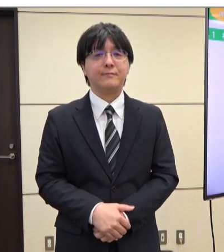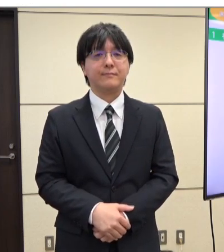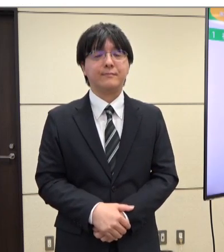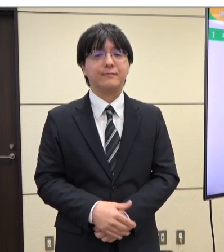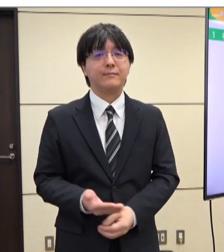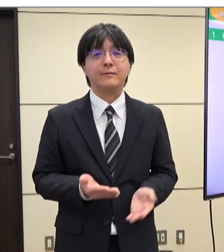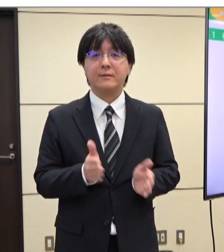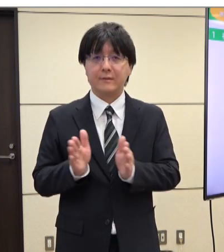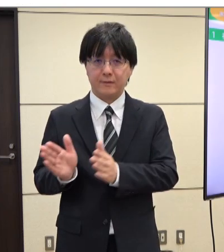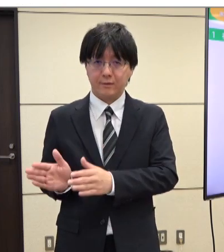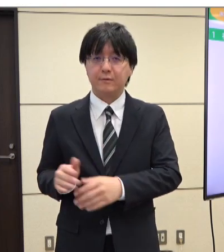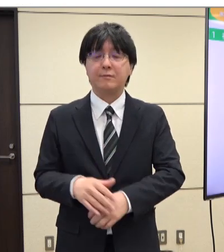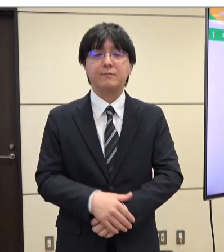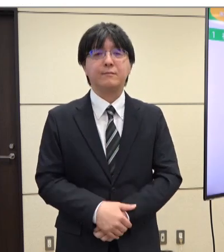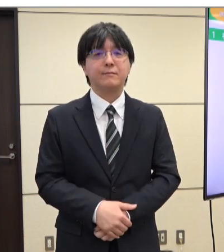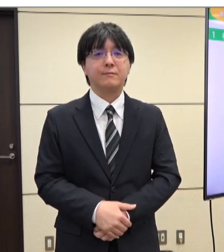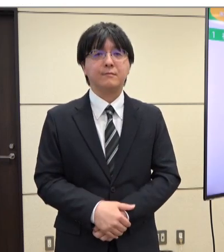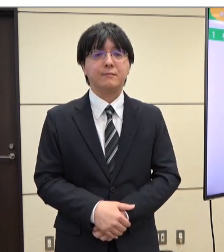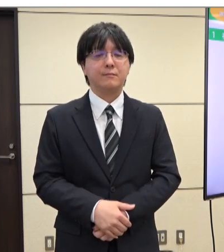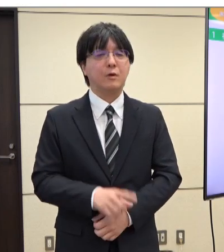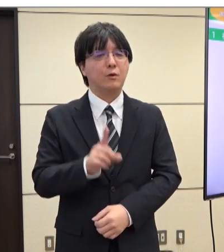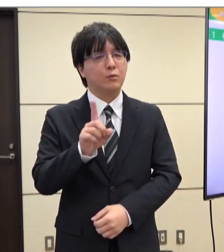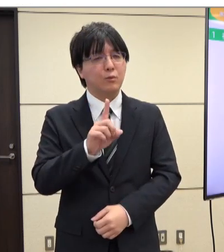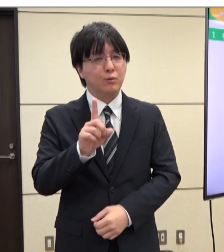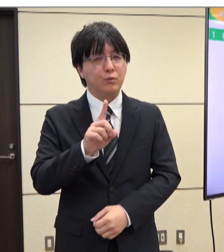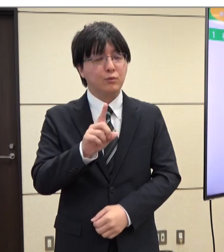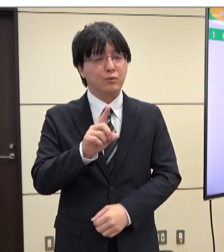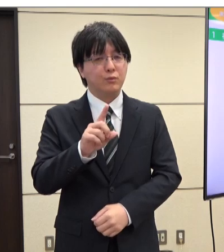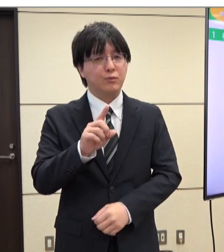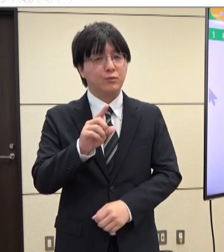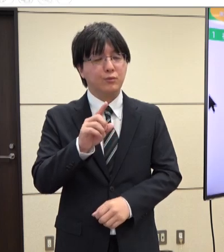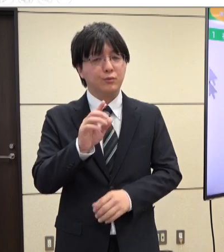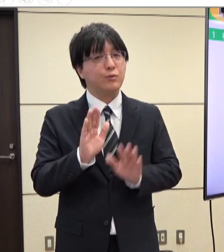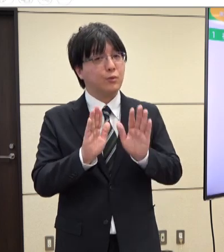それから大体どんな感じかというのをですね、